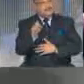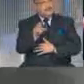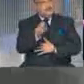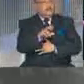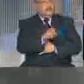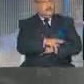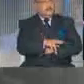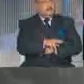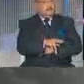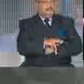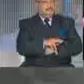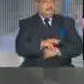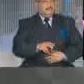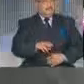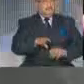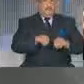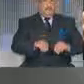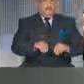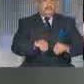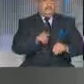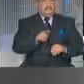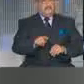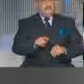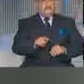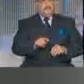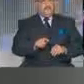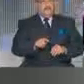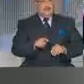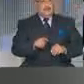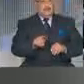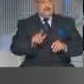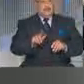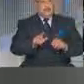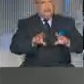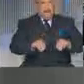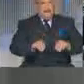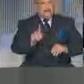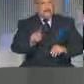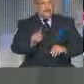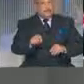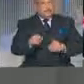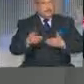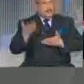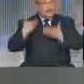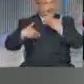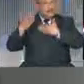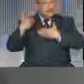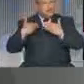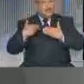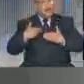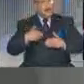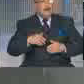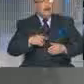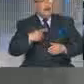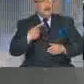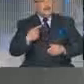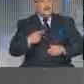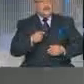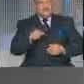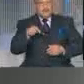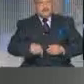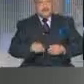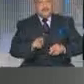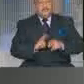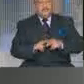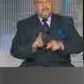هذه بس نهار آخر نجم نقول ولات عنا موقع سياحي بأتم معنى الكلمة، سواء تعلق الأمر بالتراث المادي أو